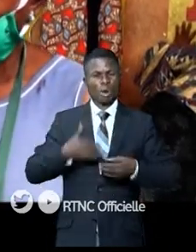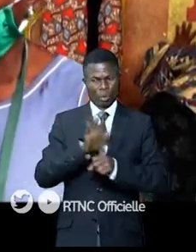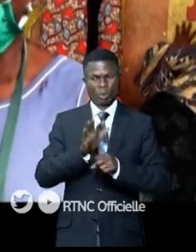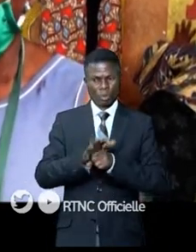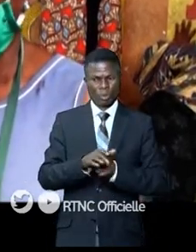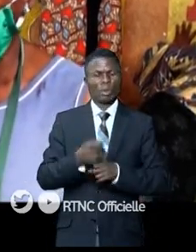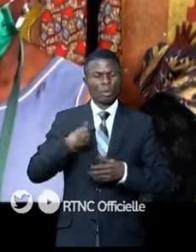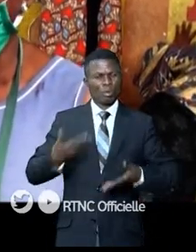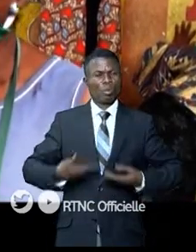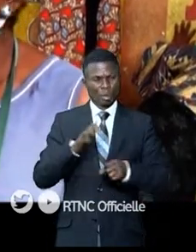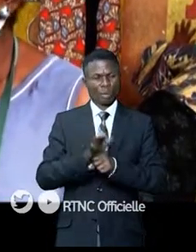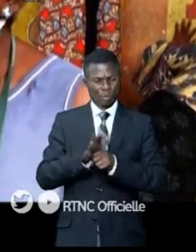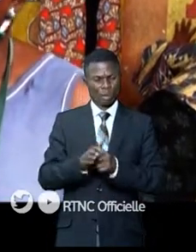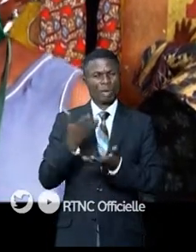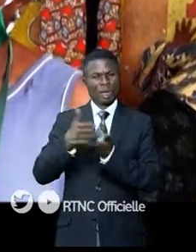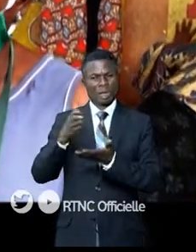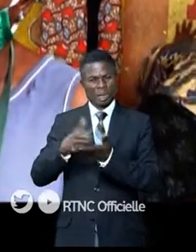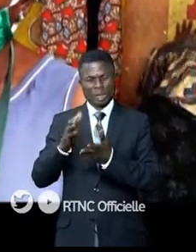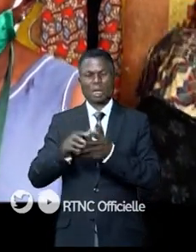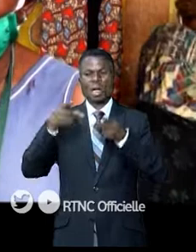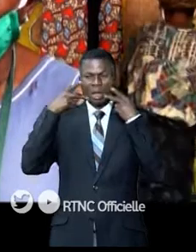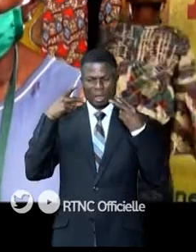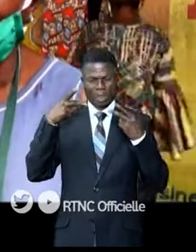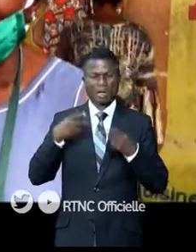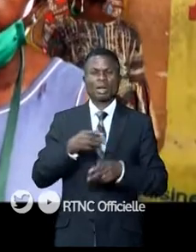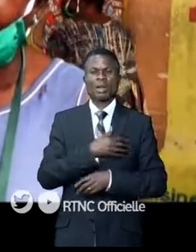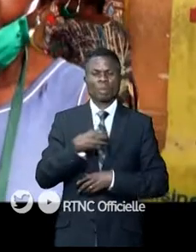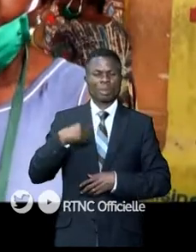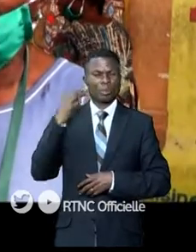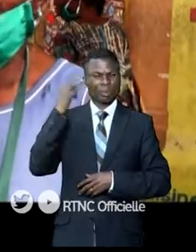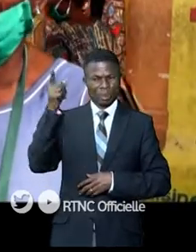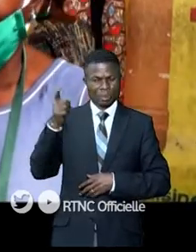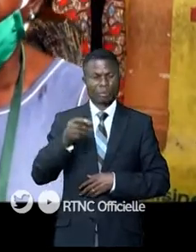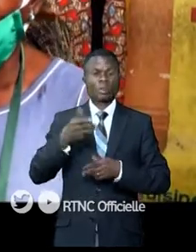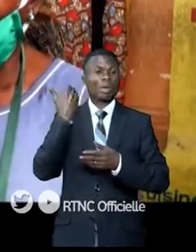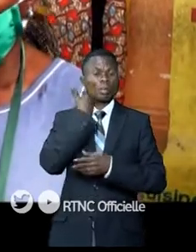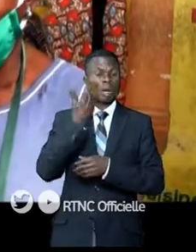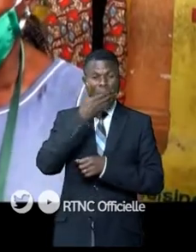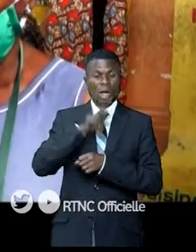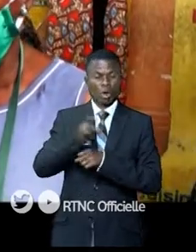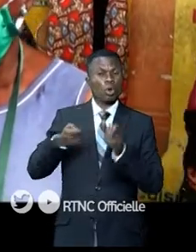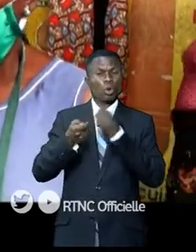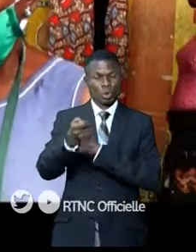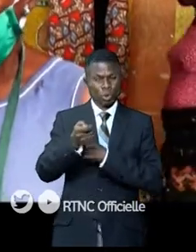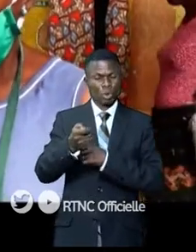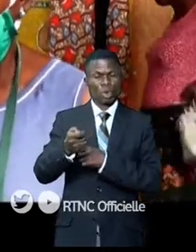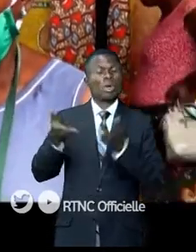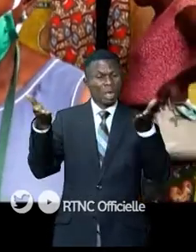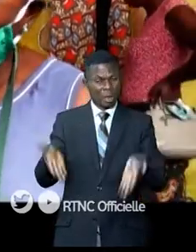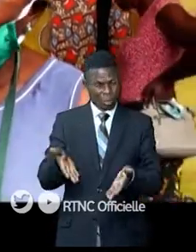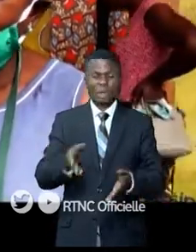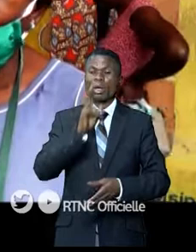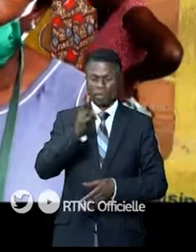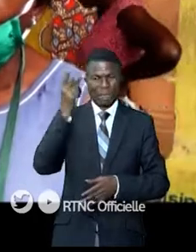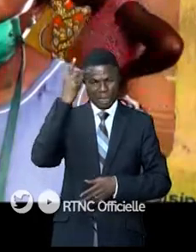Je suis très émue par ces gestes posés par cette grande dame, car le coronavirus tue et existe bel et bien